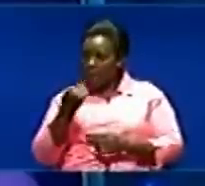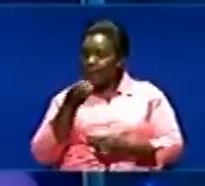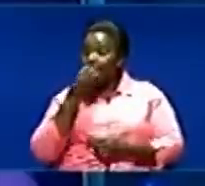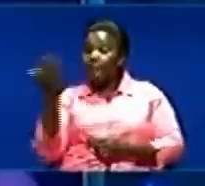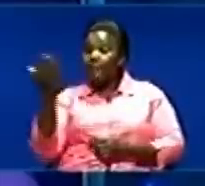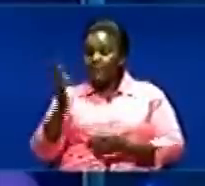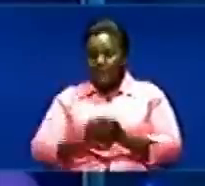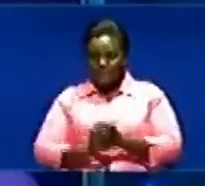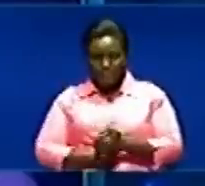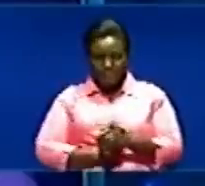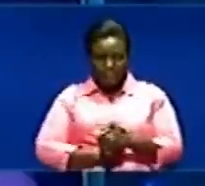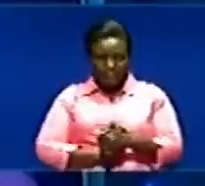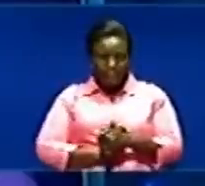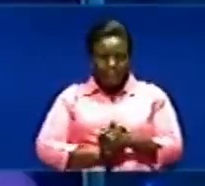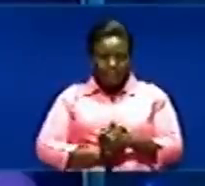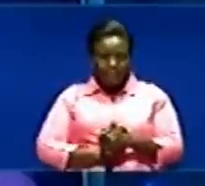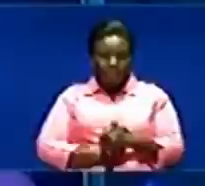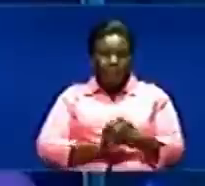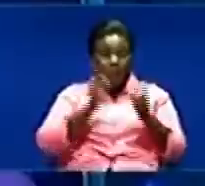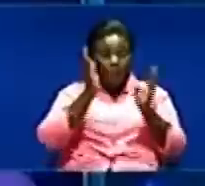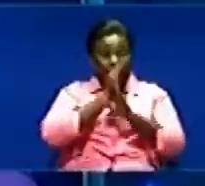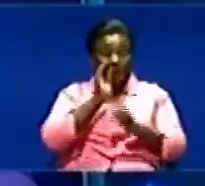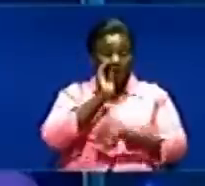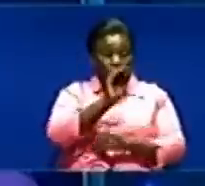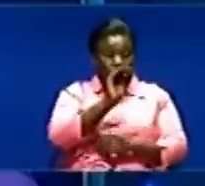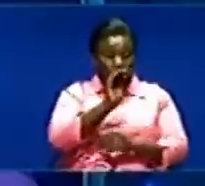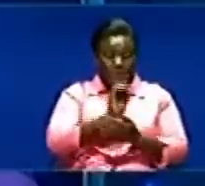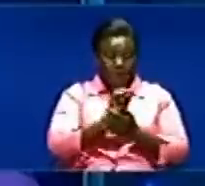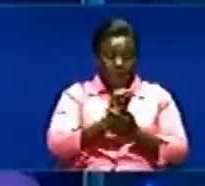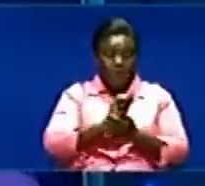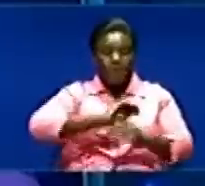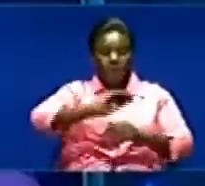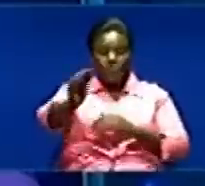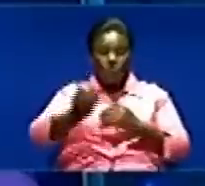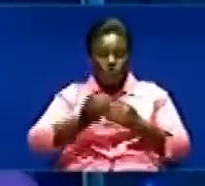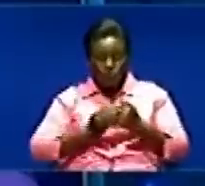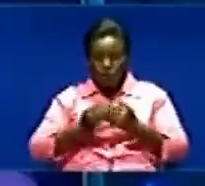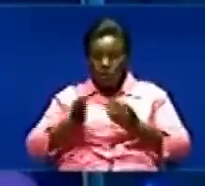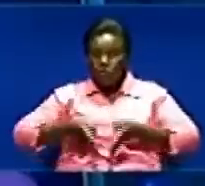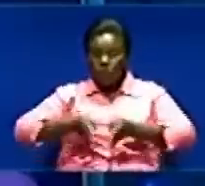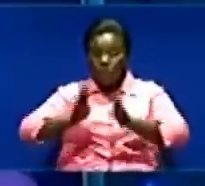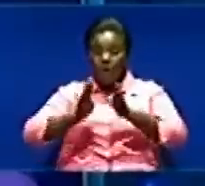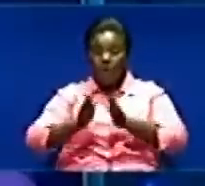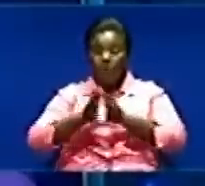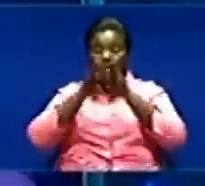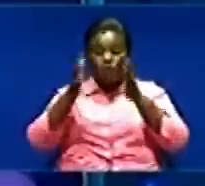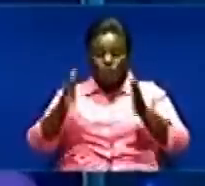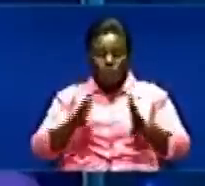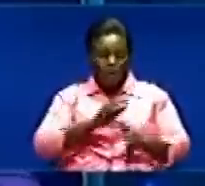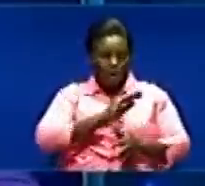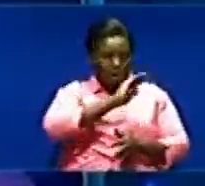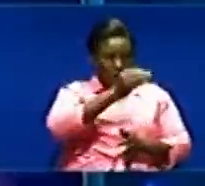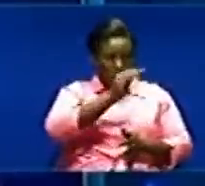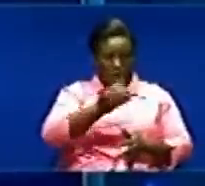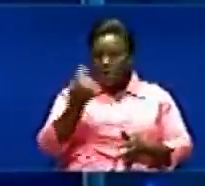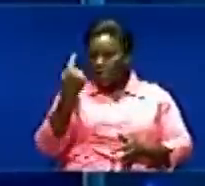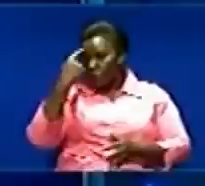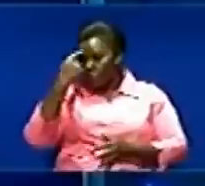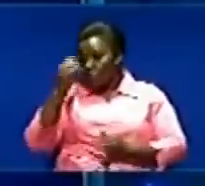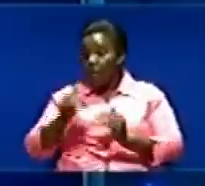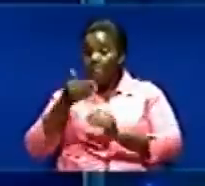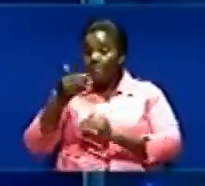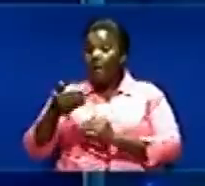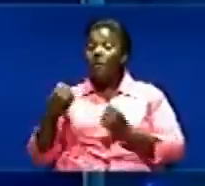ya usafiri na usafirishaji imerejea katika barabara kuu ya Morogoro Dodoma baada ya jitihada